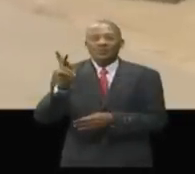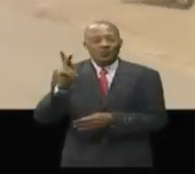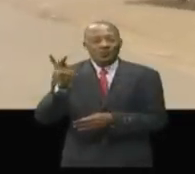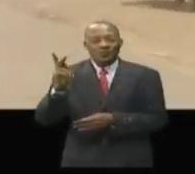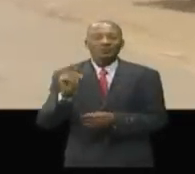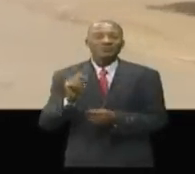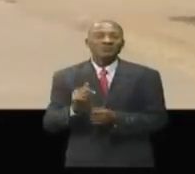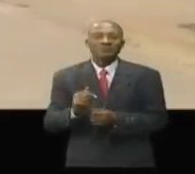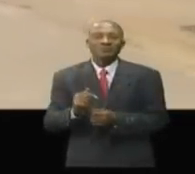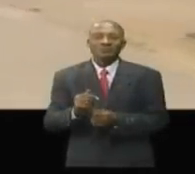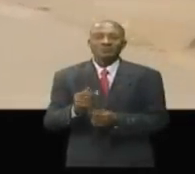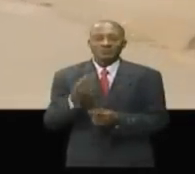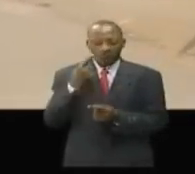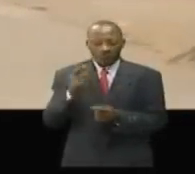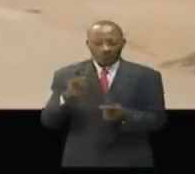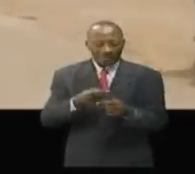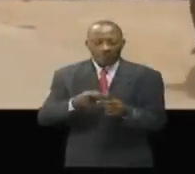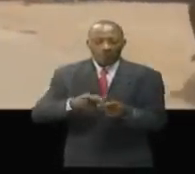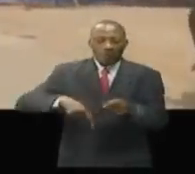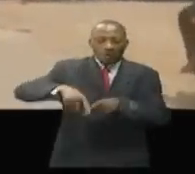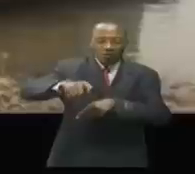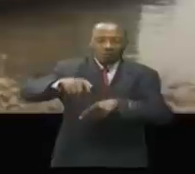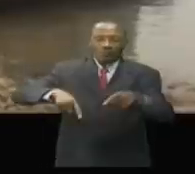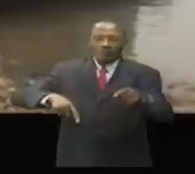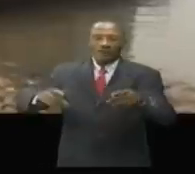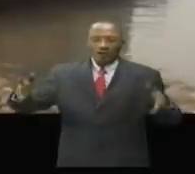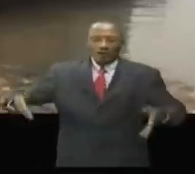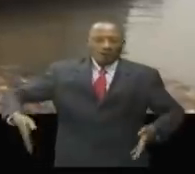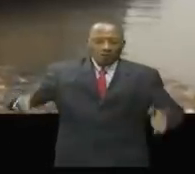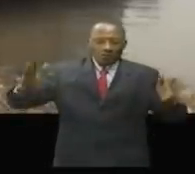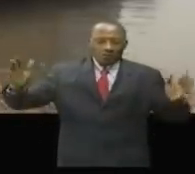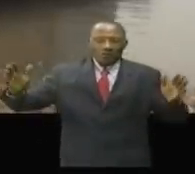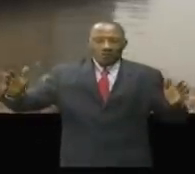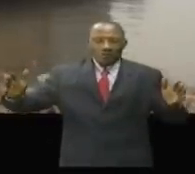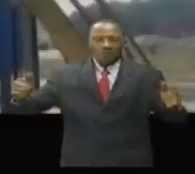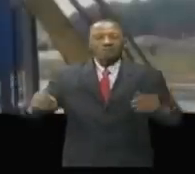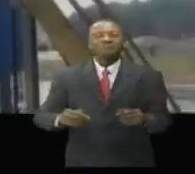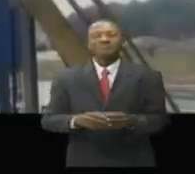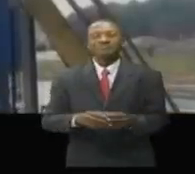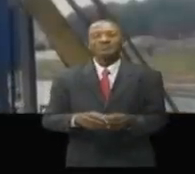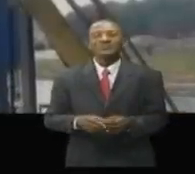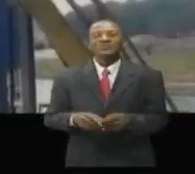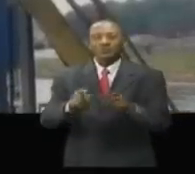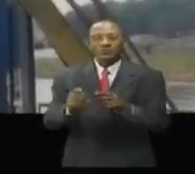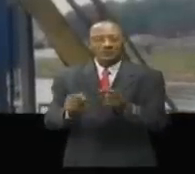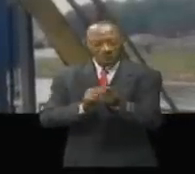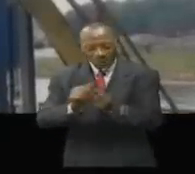boulevards colossaux, les sites derrière l'aéroport, en passant par le port de Kindu